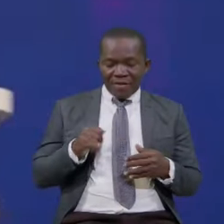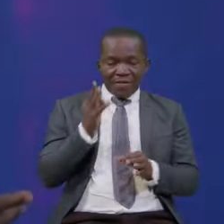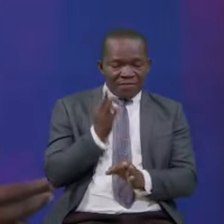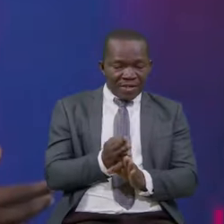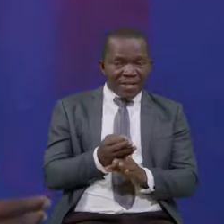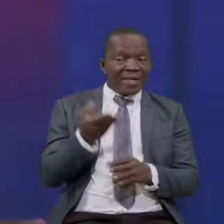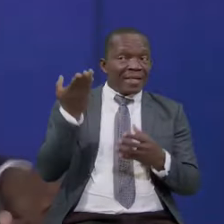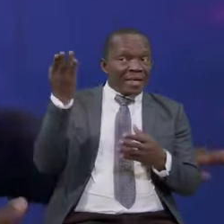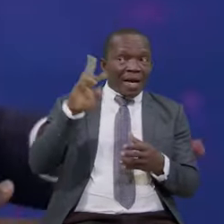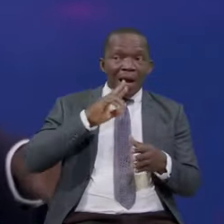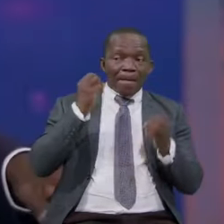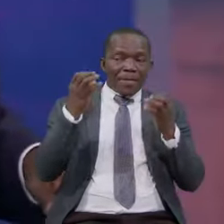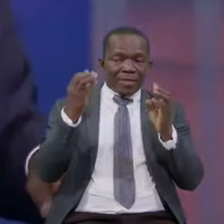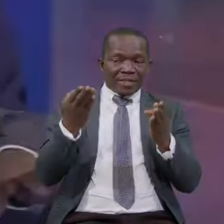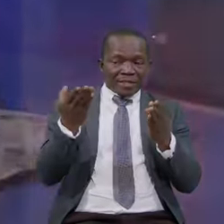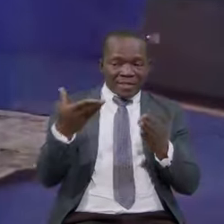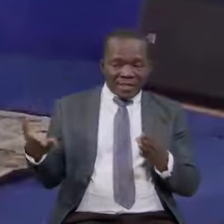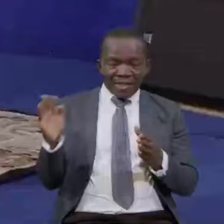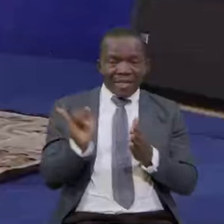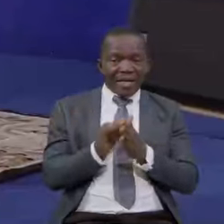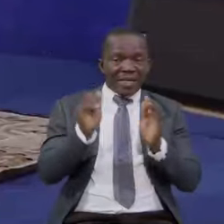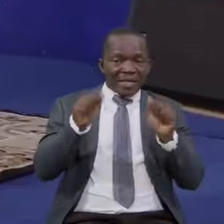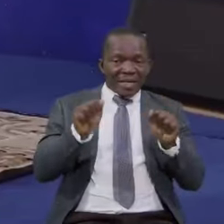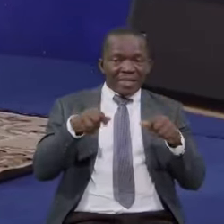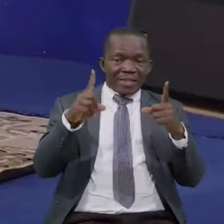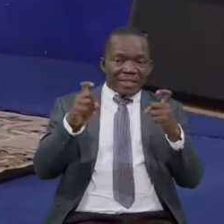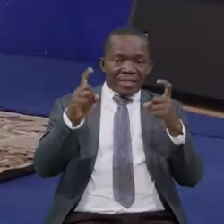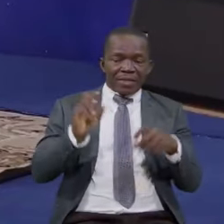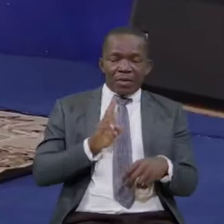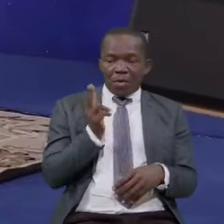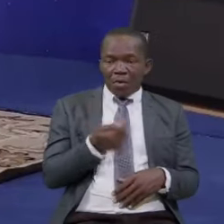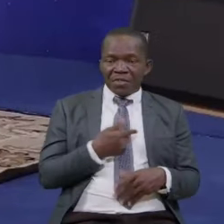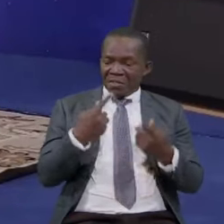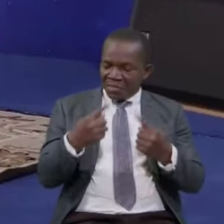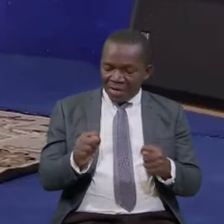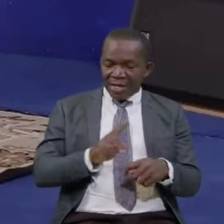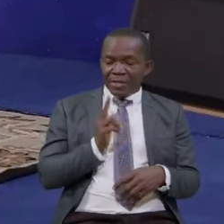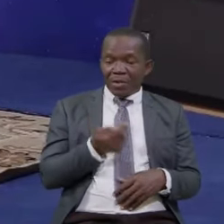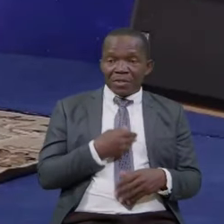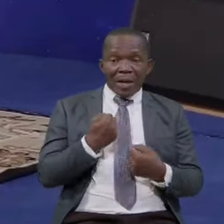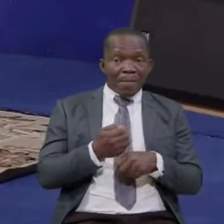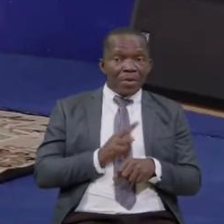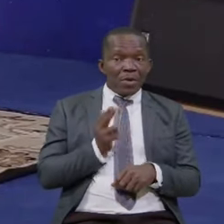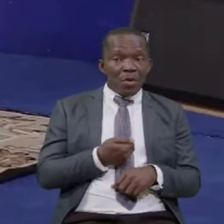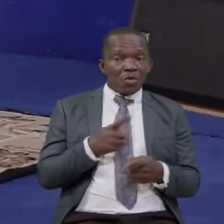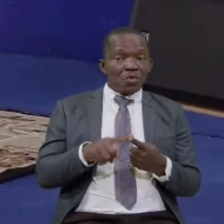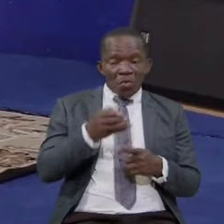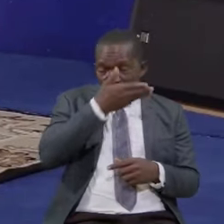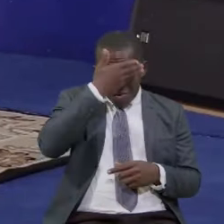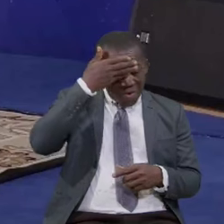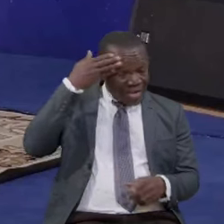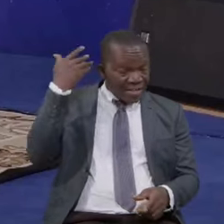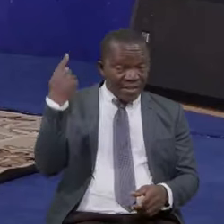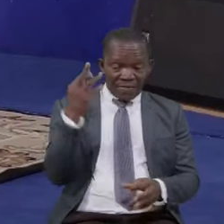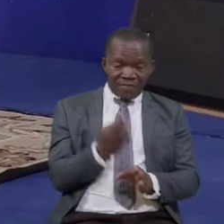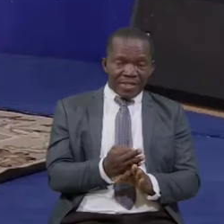choses qui vont nous éprouver il y a beaucoup de choses qui vont nous tester et nous oublions la foi et nous disons tu veux te bagarer viens viens